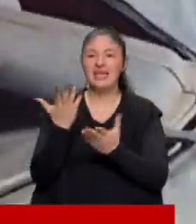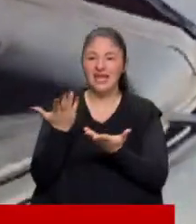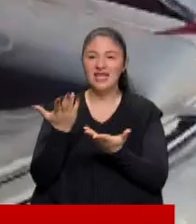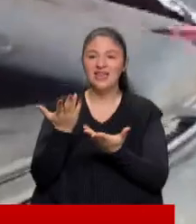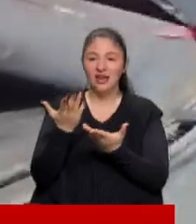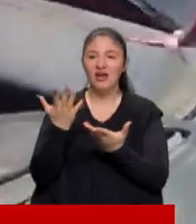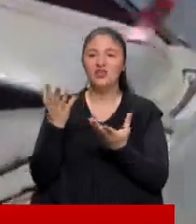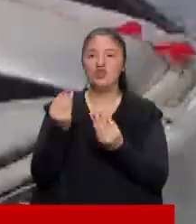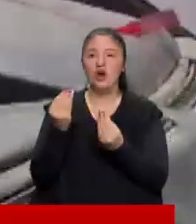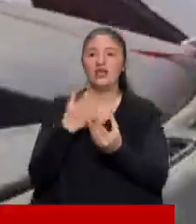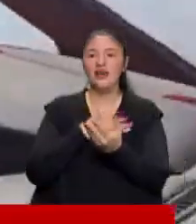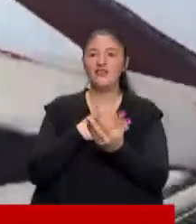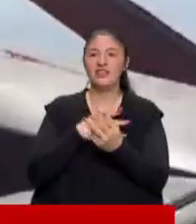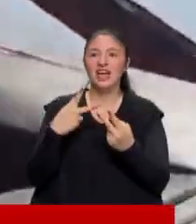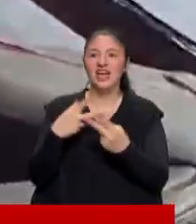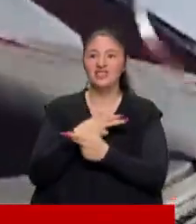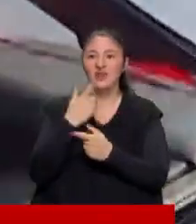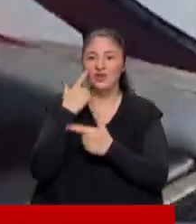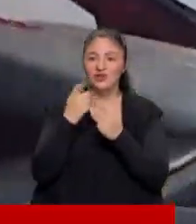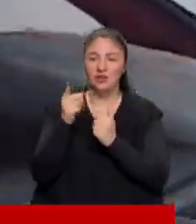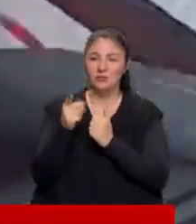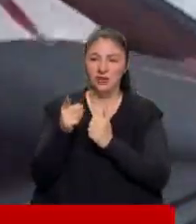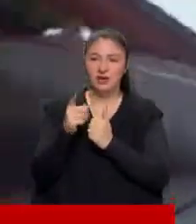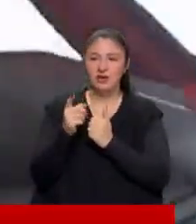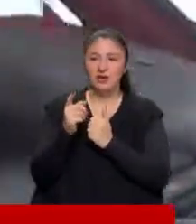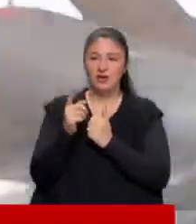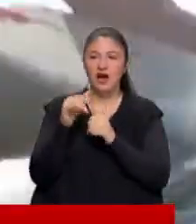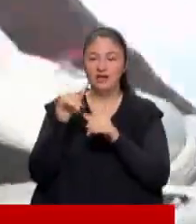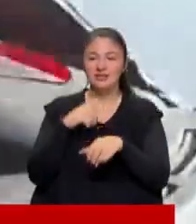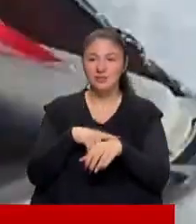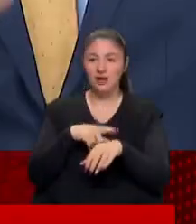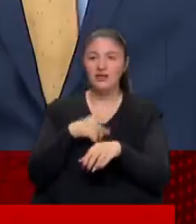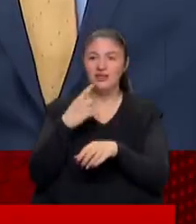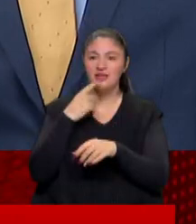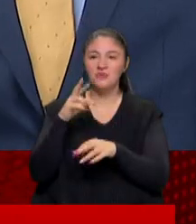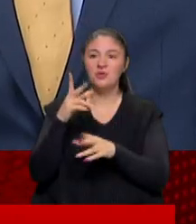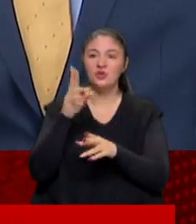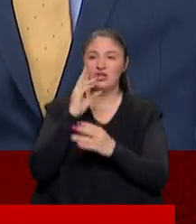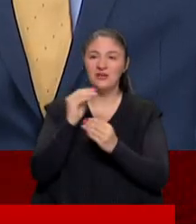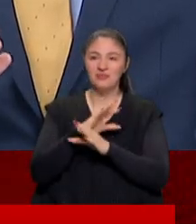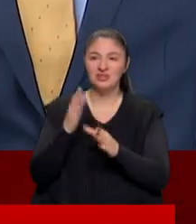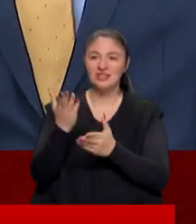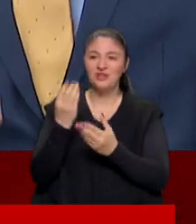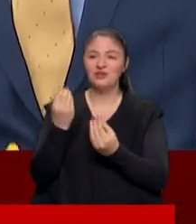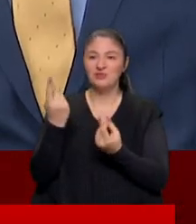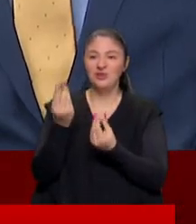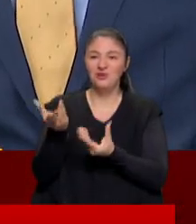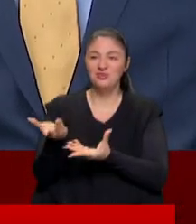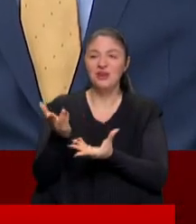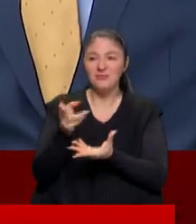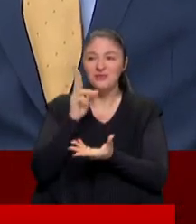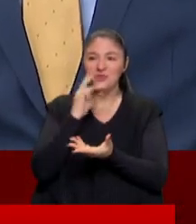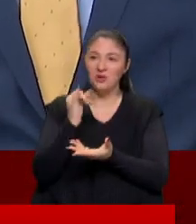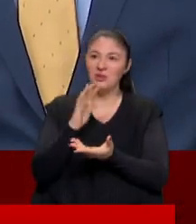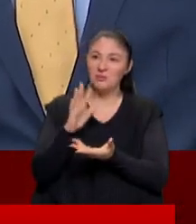ki çok nefes kesici görüntüler bunlar. Aynı zamanda dediğim gibi sonucu da iyi bitince güzel bir şey olmuş. Ama